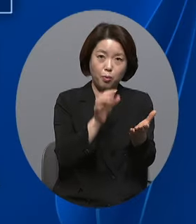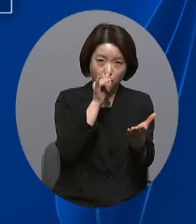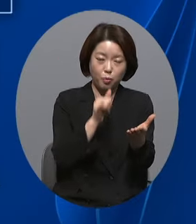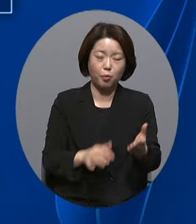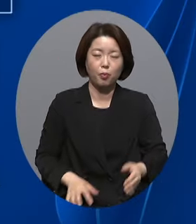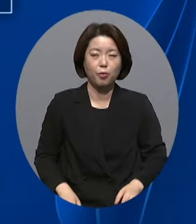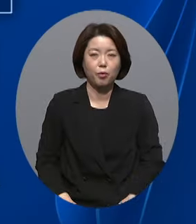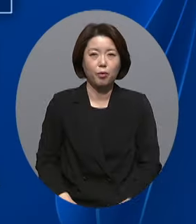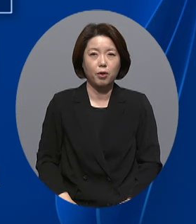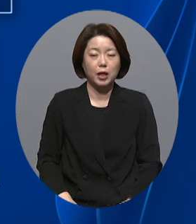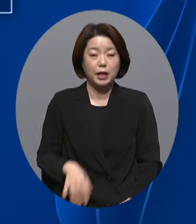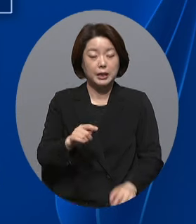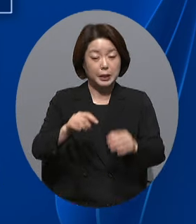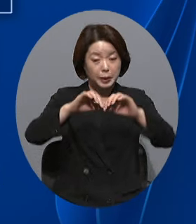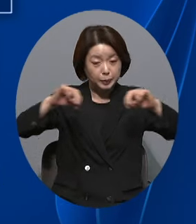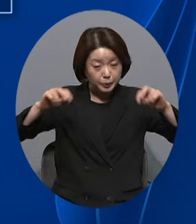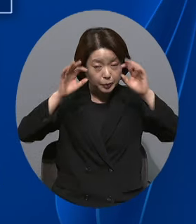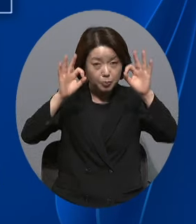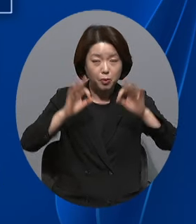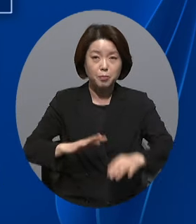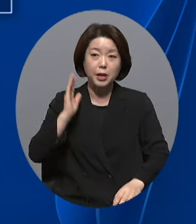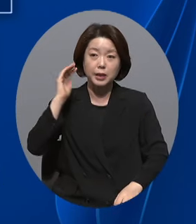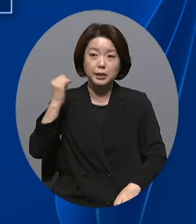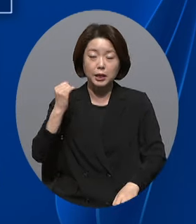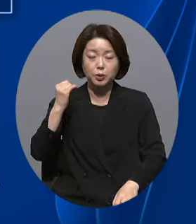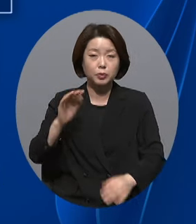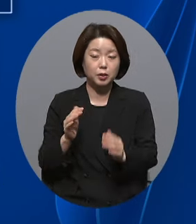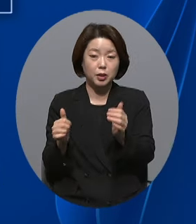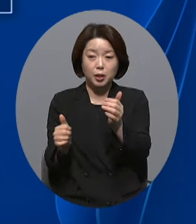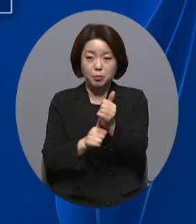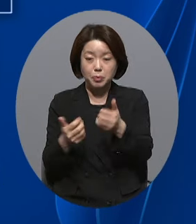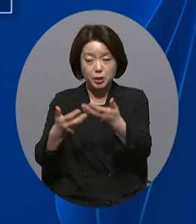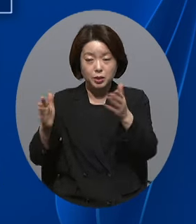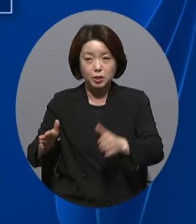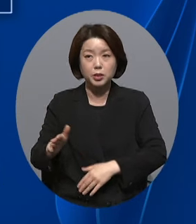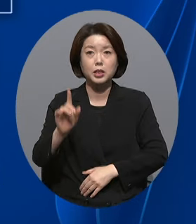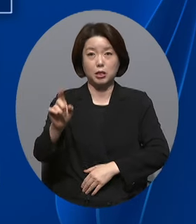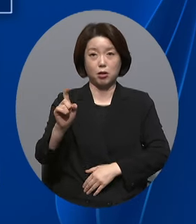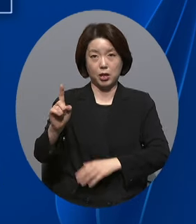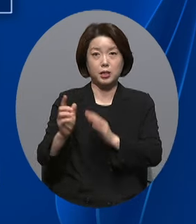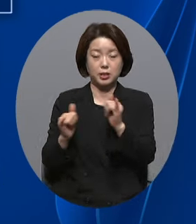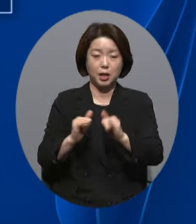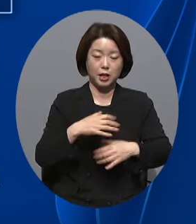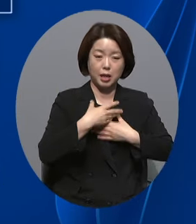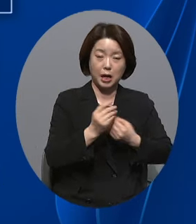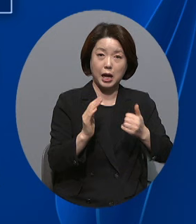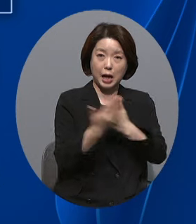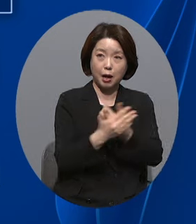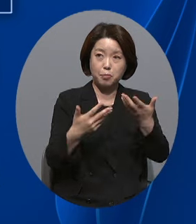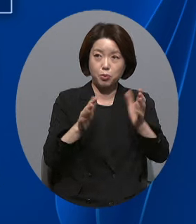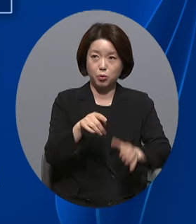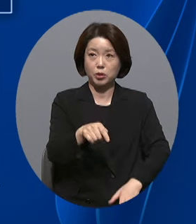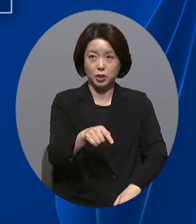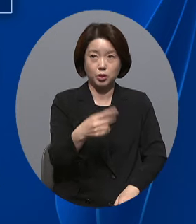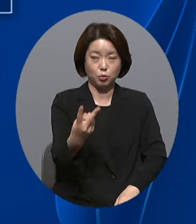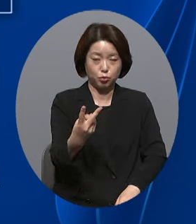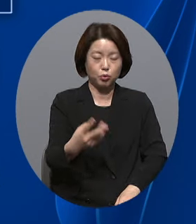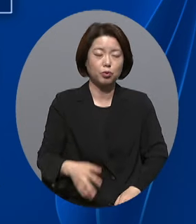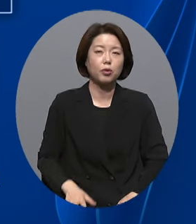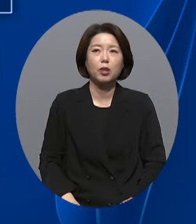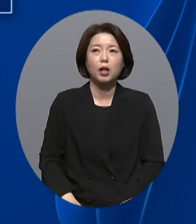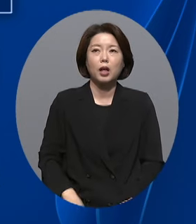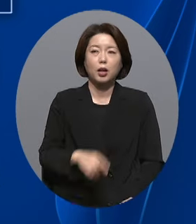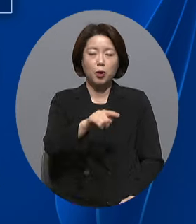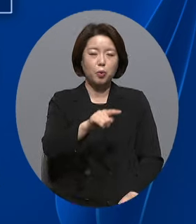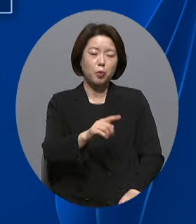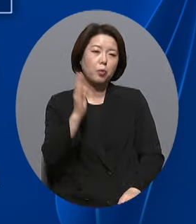건데요. 그 소속 세부적으로 살펴보면 대통령 비서실이 11명이고요. 안보실이 2명, 또 경호처 직원들이